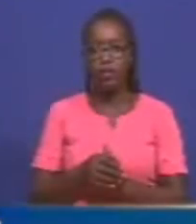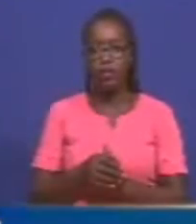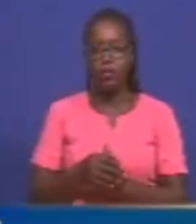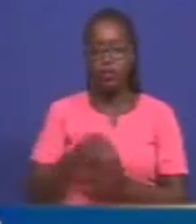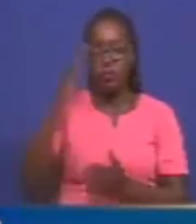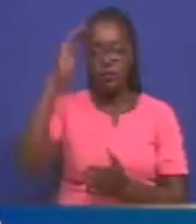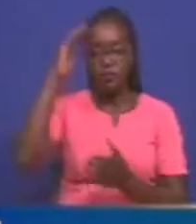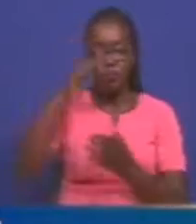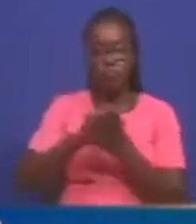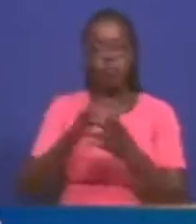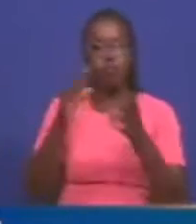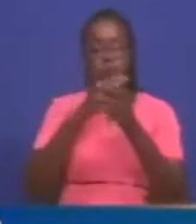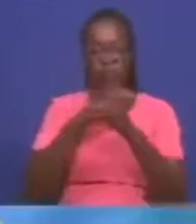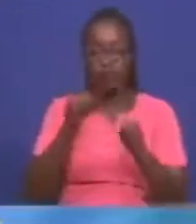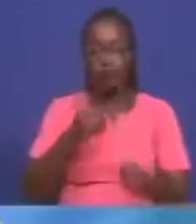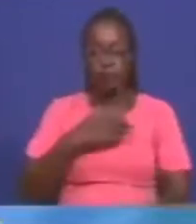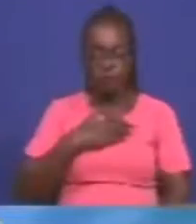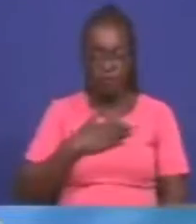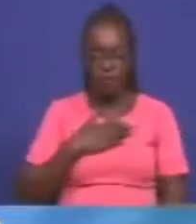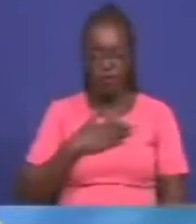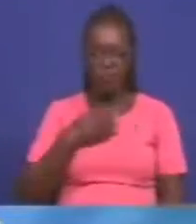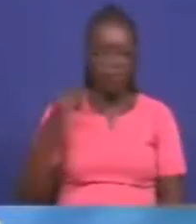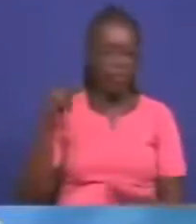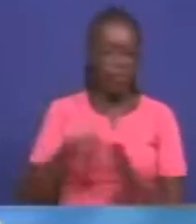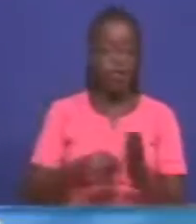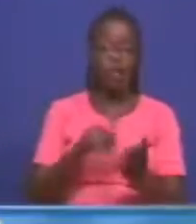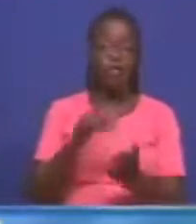Naamini Mheshimiwa Rais kwa dhati ya kwamba